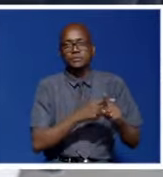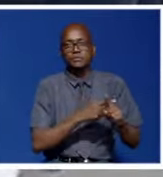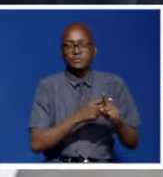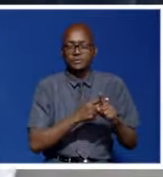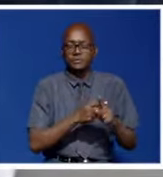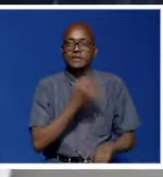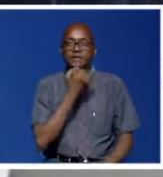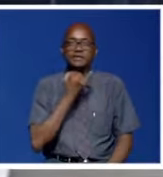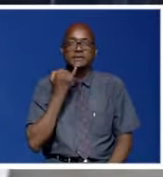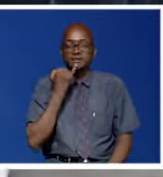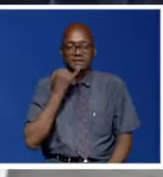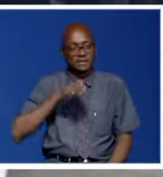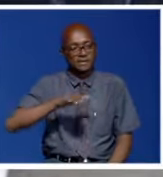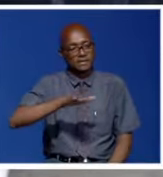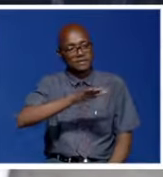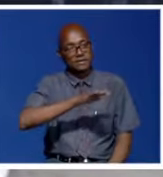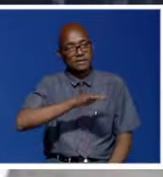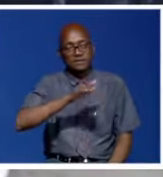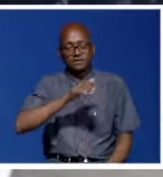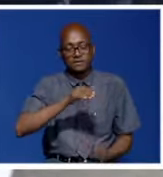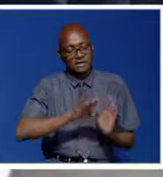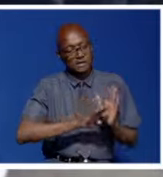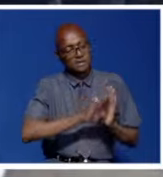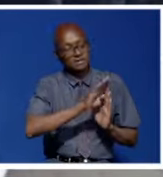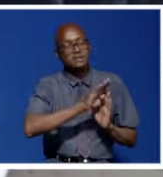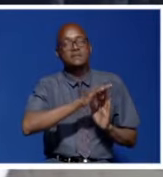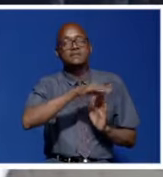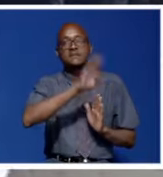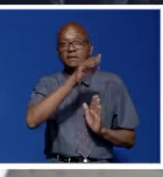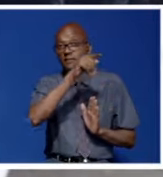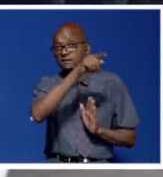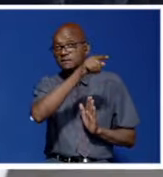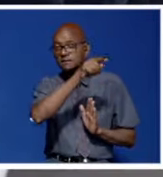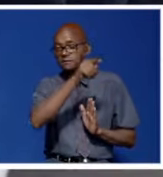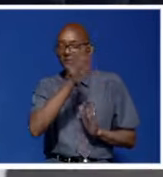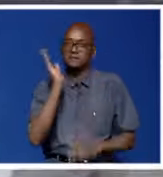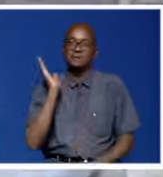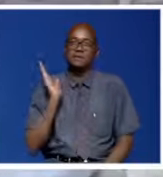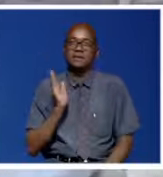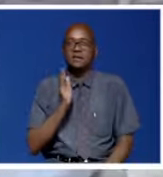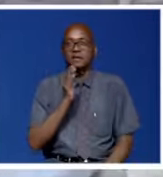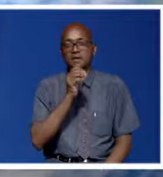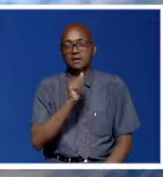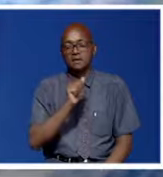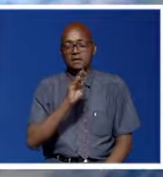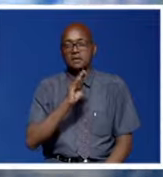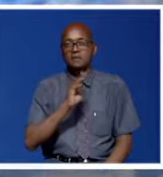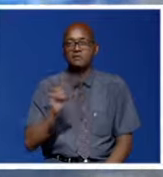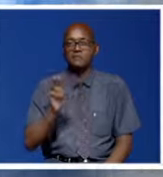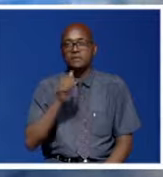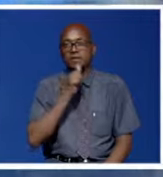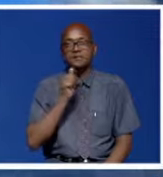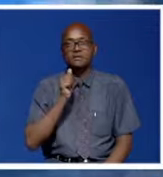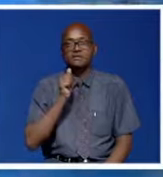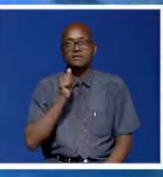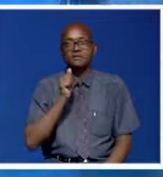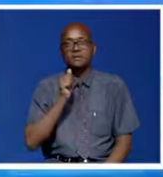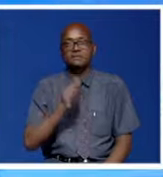katika vitongoji vyao kaskazini zaidi huko Gaza. Abu Yusuf, Azam News.